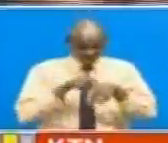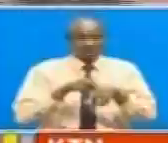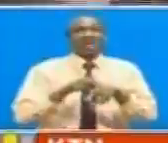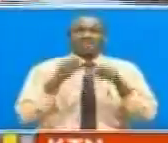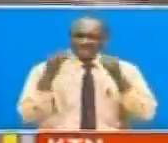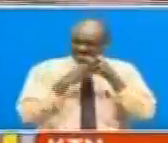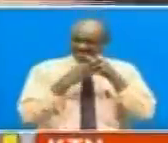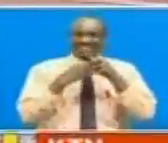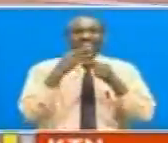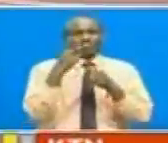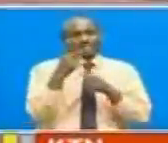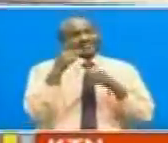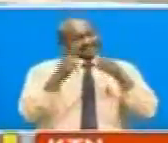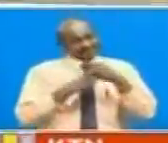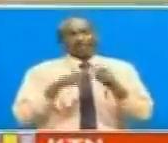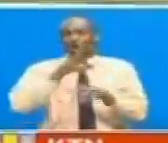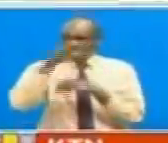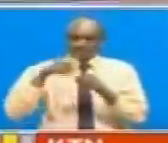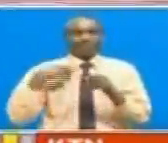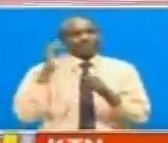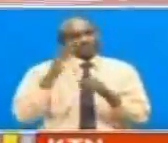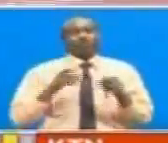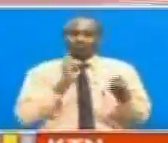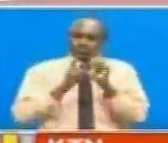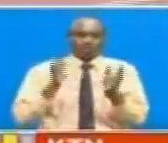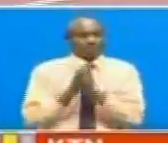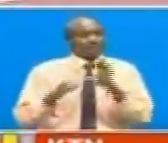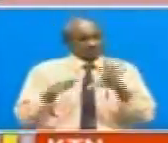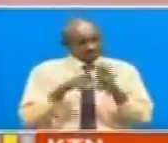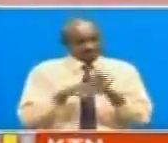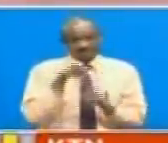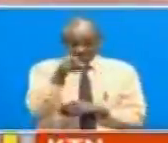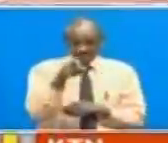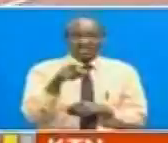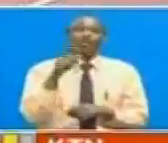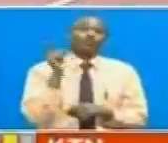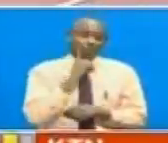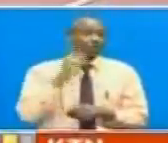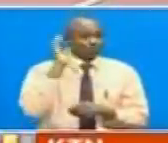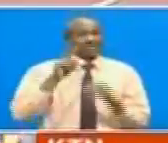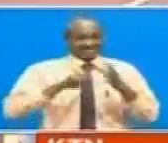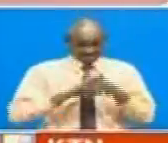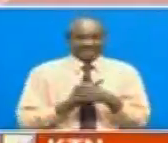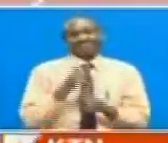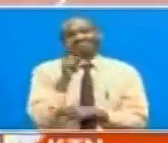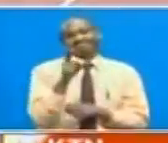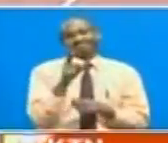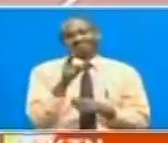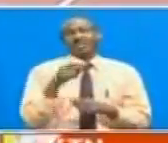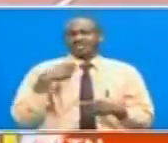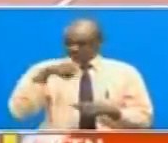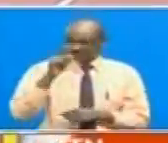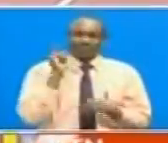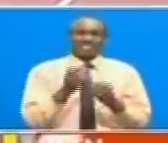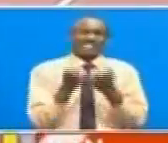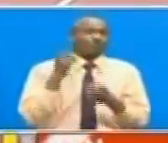wanariadha 826. Mashindano haya yatangua nanga hapo kesho, na kinyume na mashindano ya majaribio ya kitaifa, wanariadha